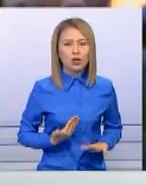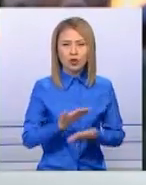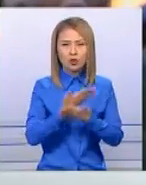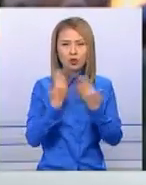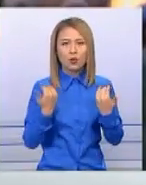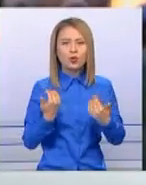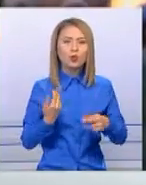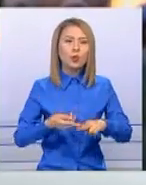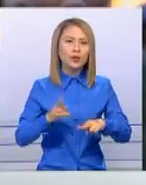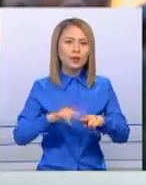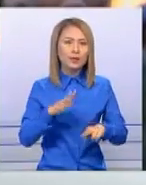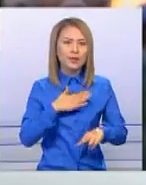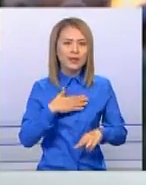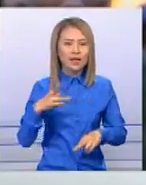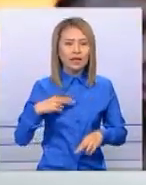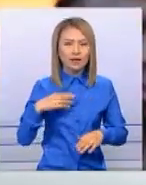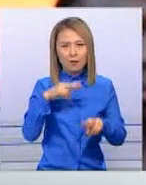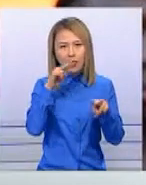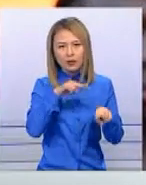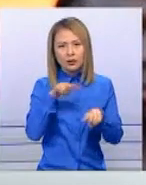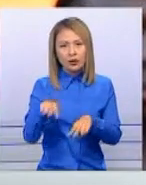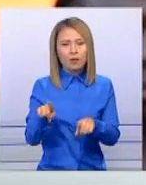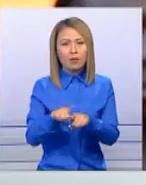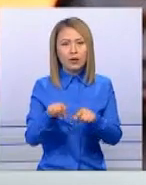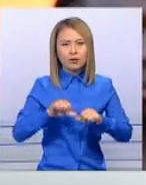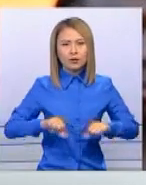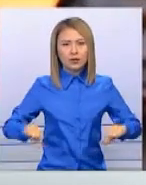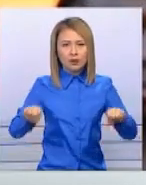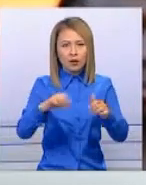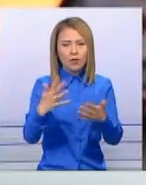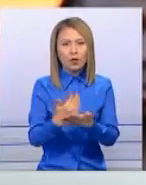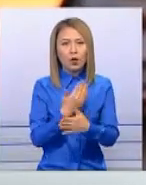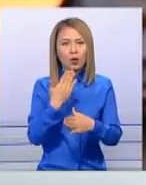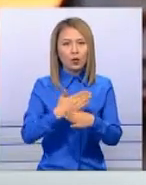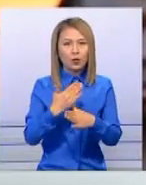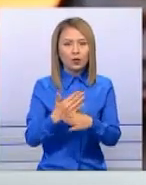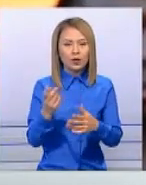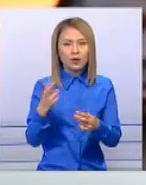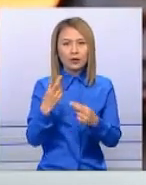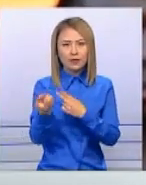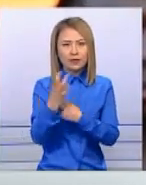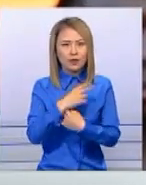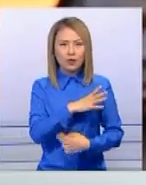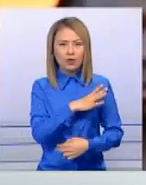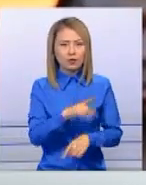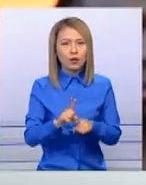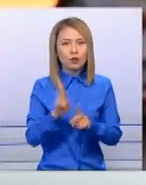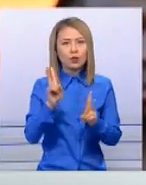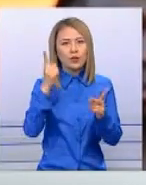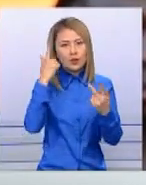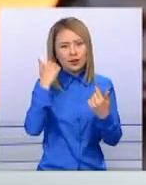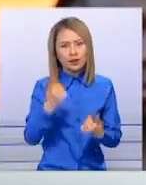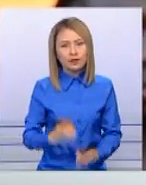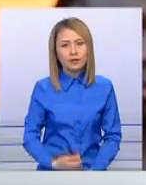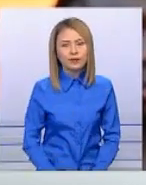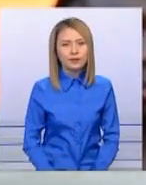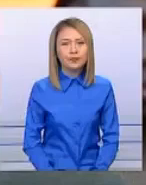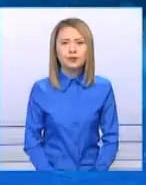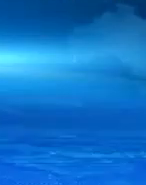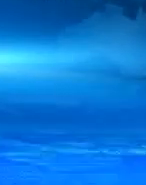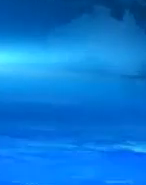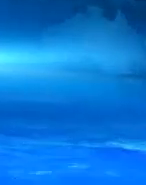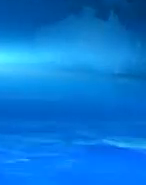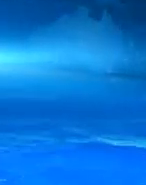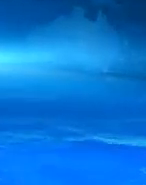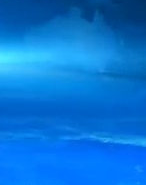жоқ. Ал біз Ливияның жағалау күзетінің арқасында осында жеттік. Олар көмекке келмегенде не боларын кім білсін?